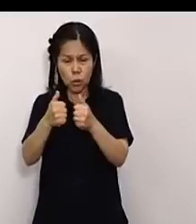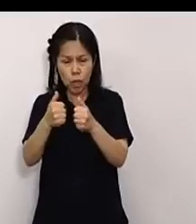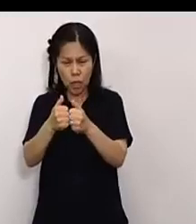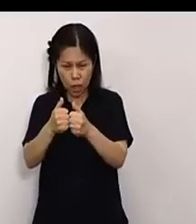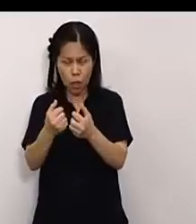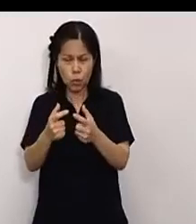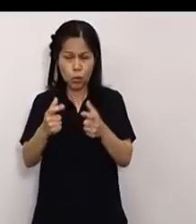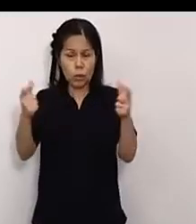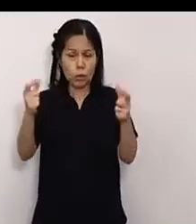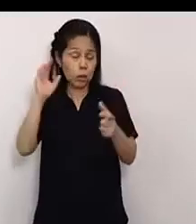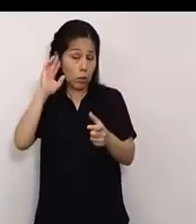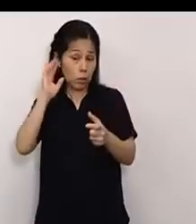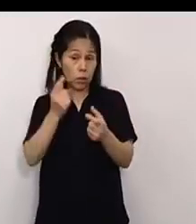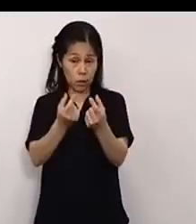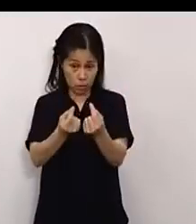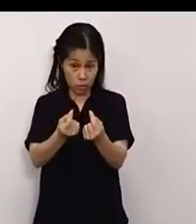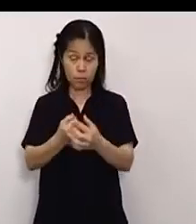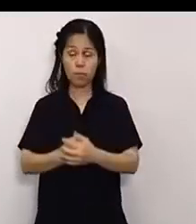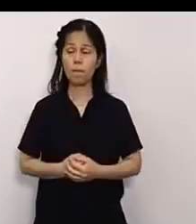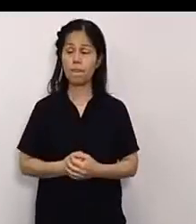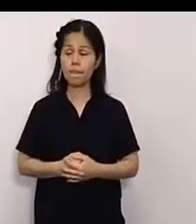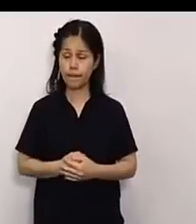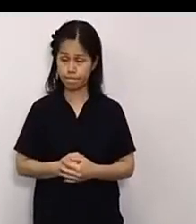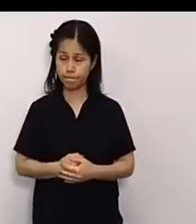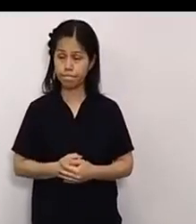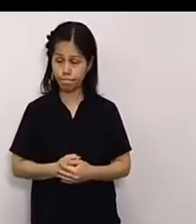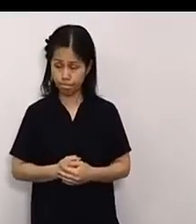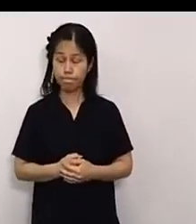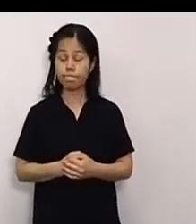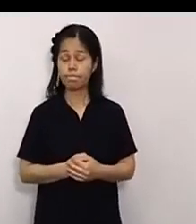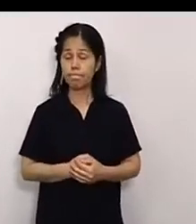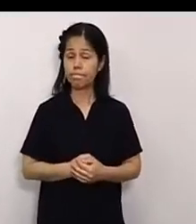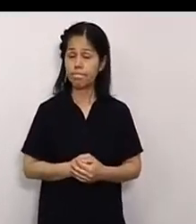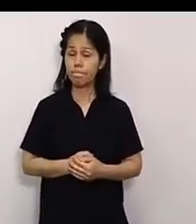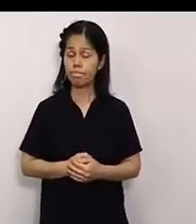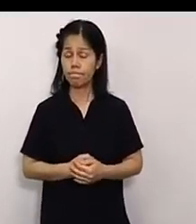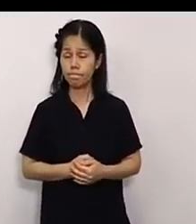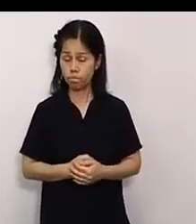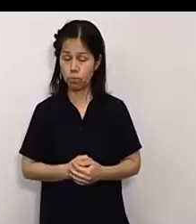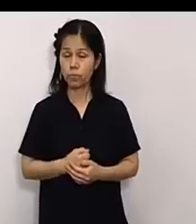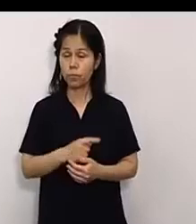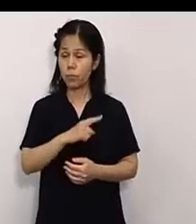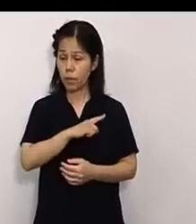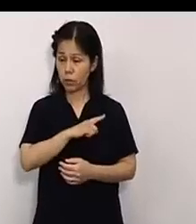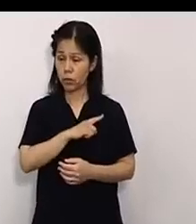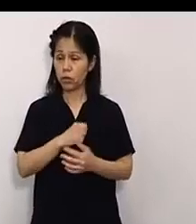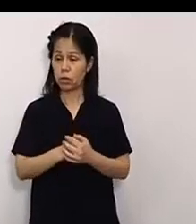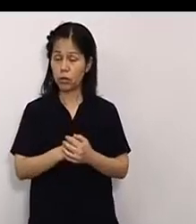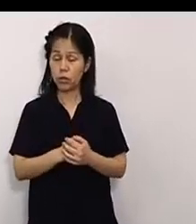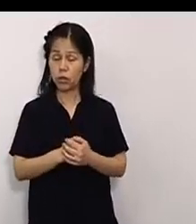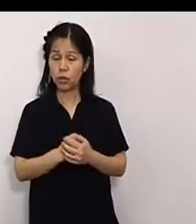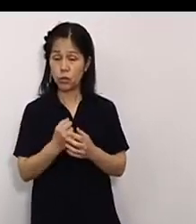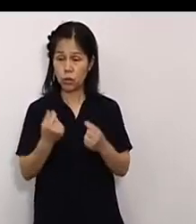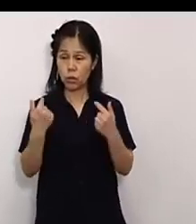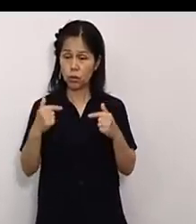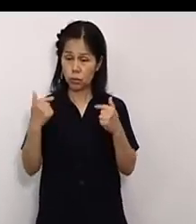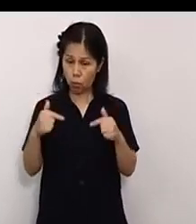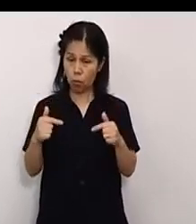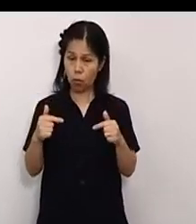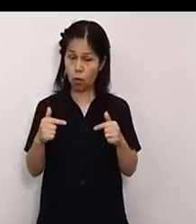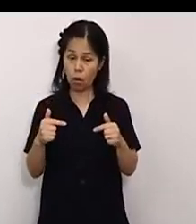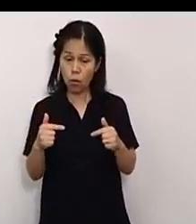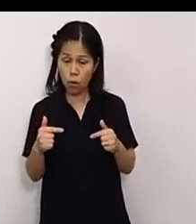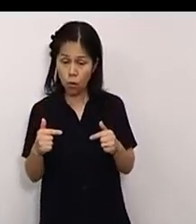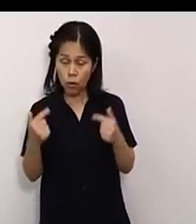ということなんですが、どんな状況でしょうか。 はい、まずやはり普段